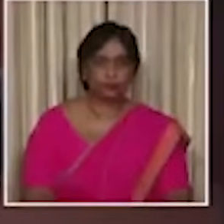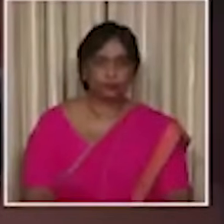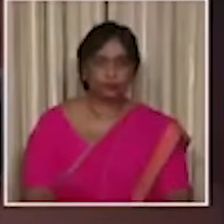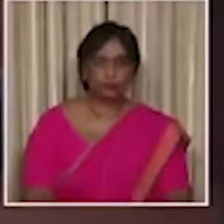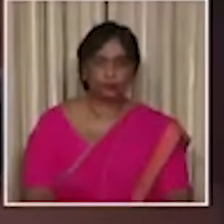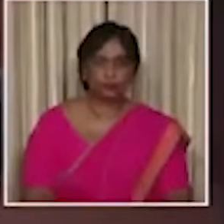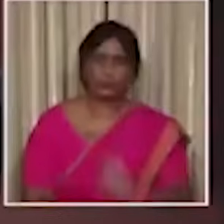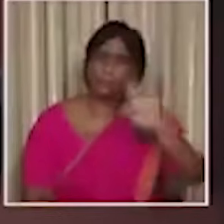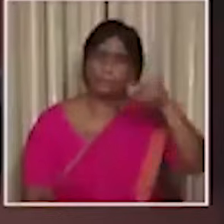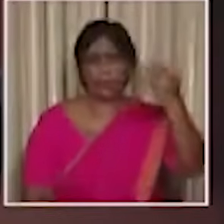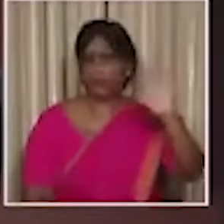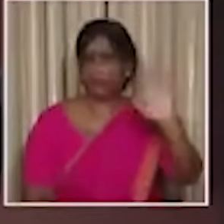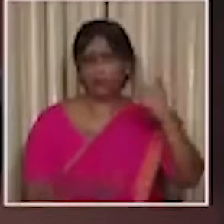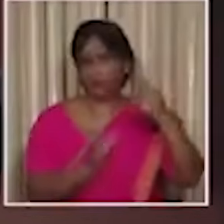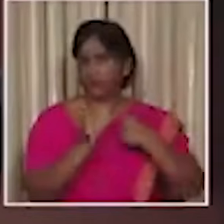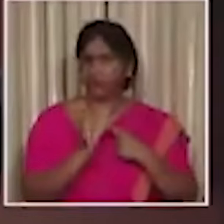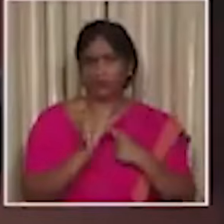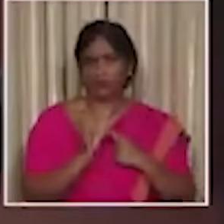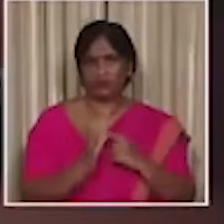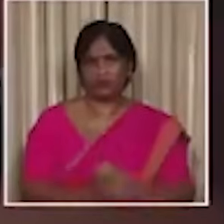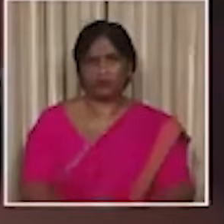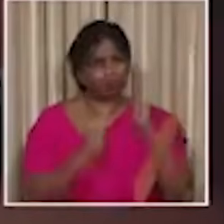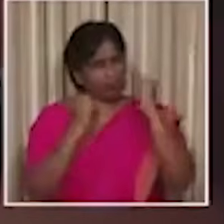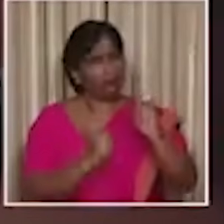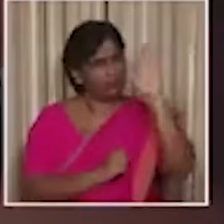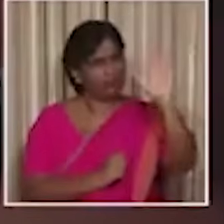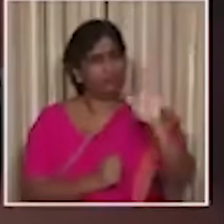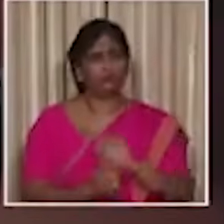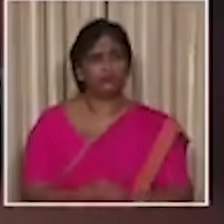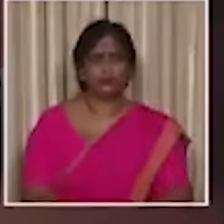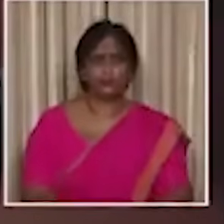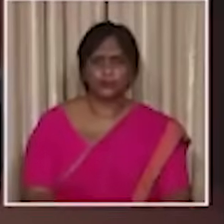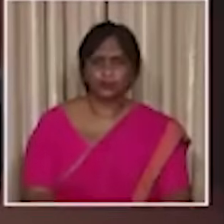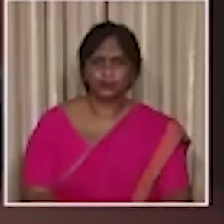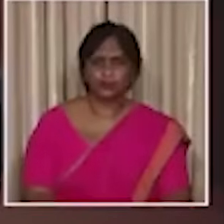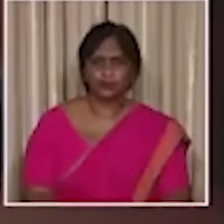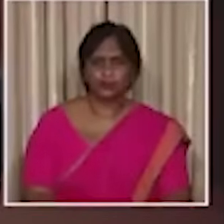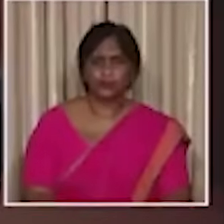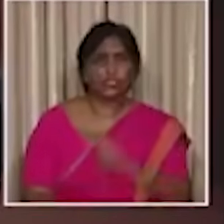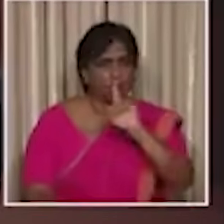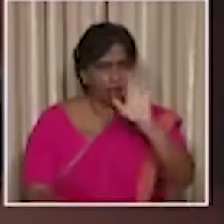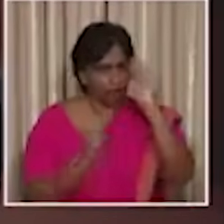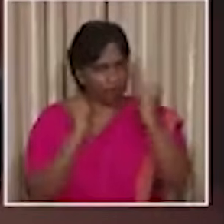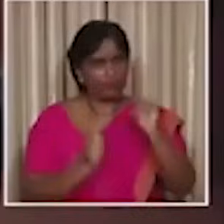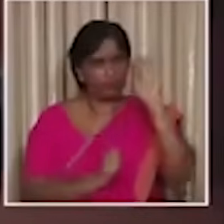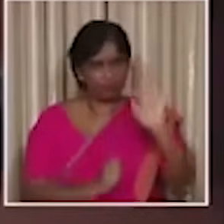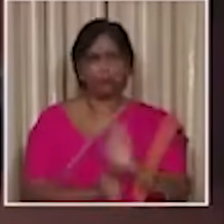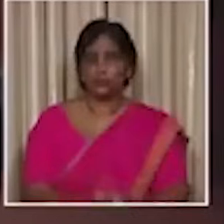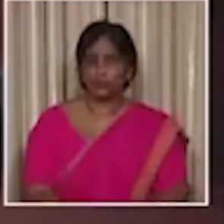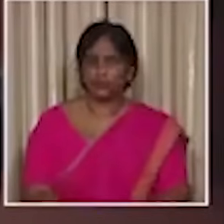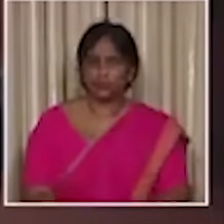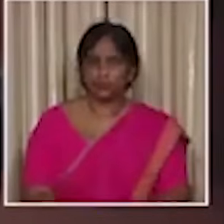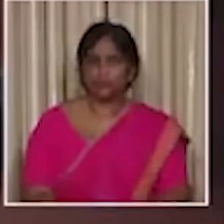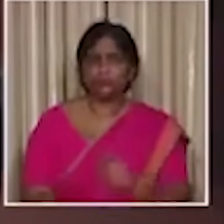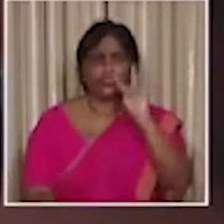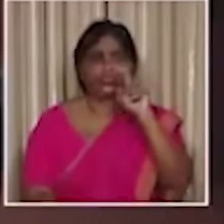Hari pasi filter dinne. Hari pasi dinne itu wadi lain nak kira. Pasu filter dinne. Kira kan wadi lain ni pada. Eh, mas aman ni. Bisiata